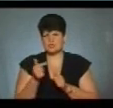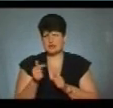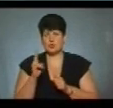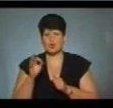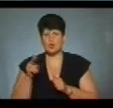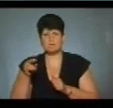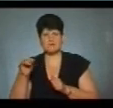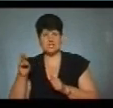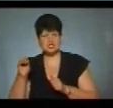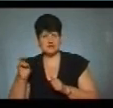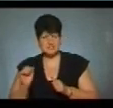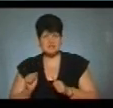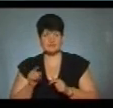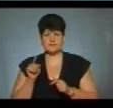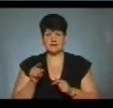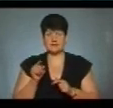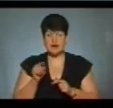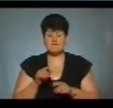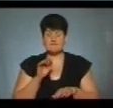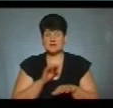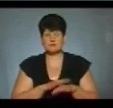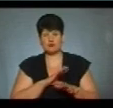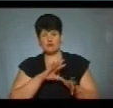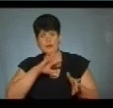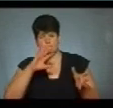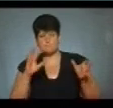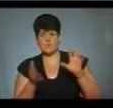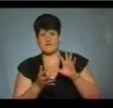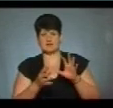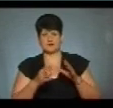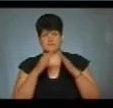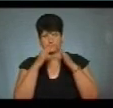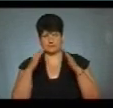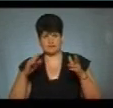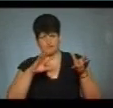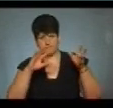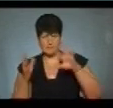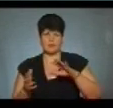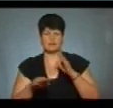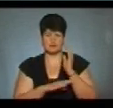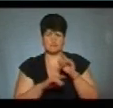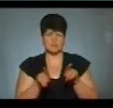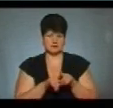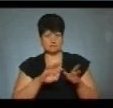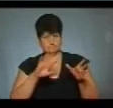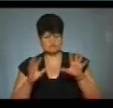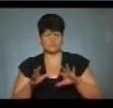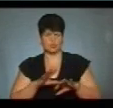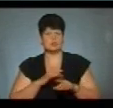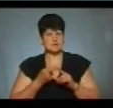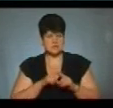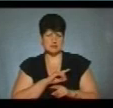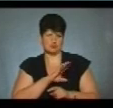Купичинці і туди далі. Там фактично були повалені, як позривали дахи, так і повалені дерева. Тоді так, дійсно було це досить